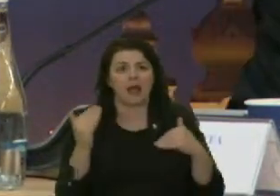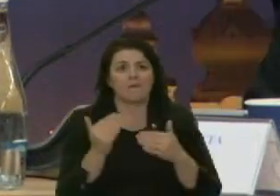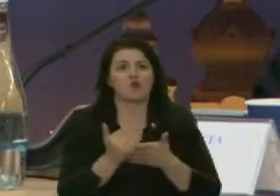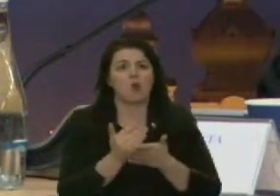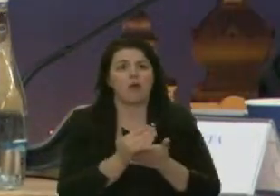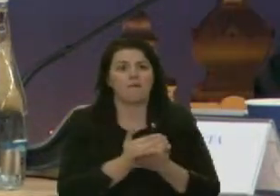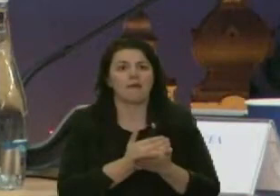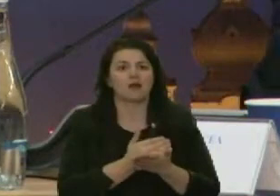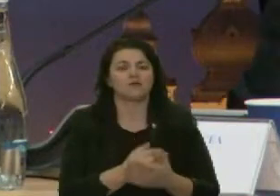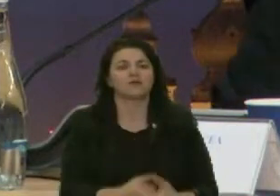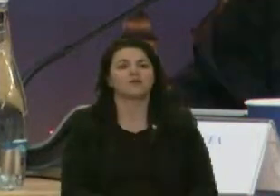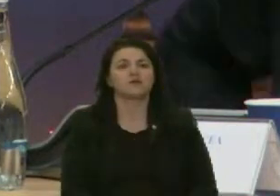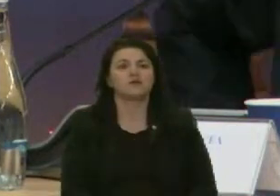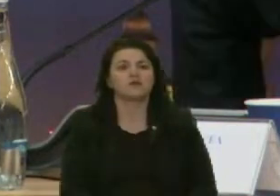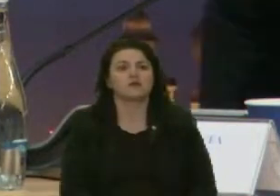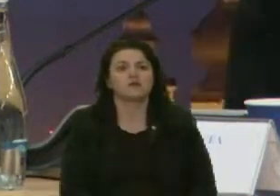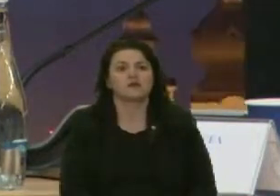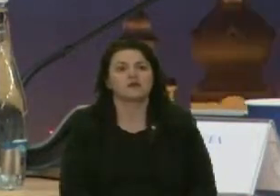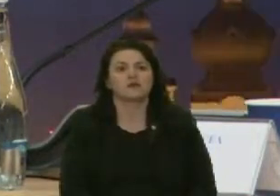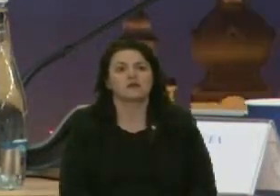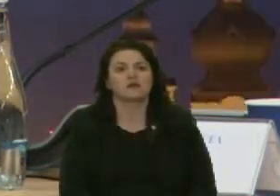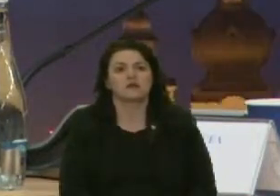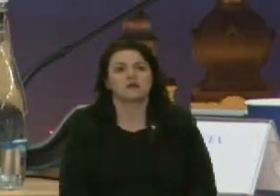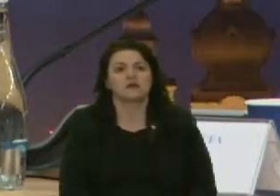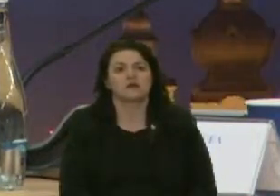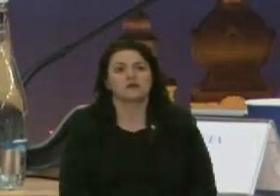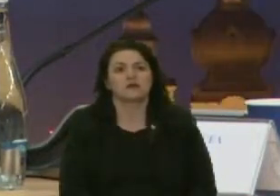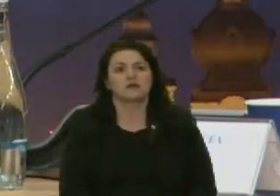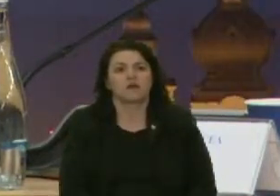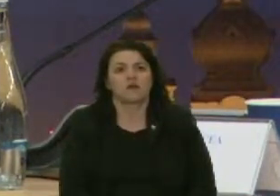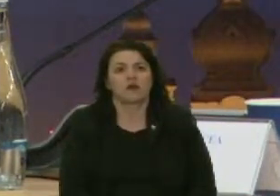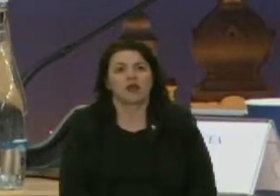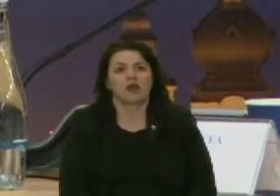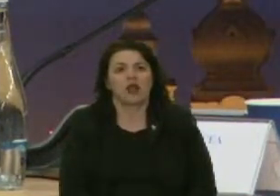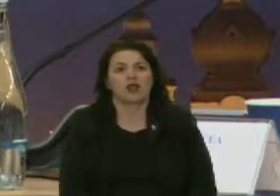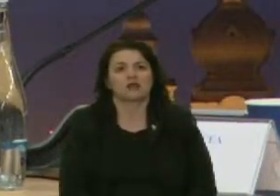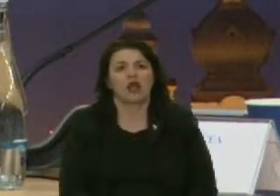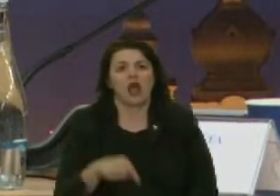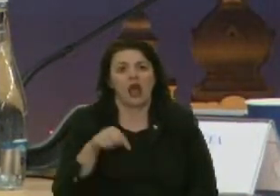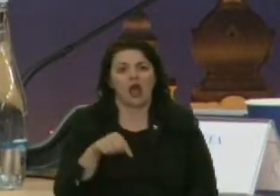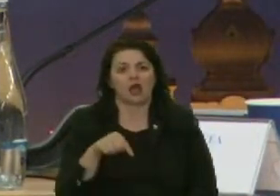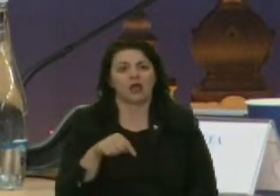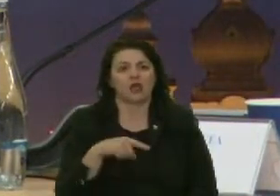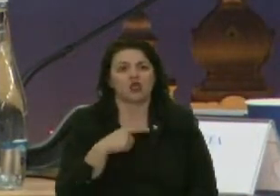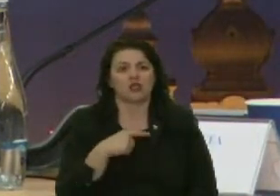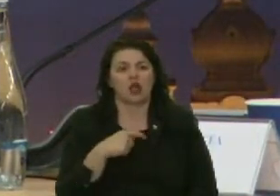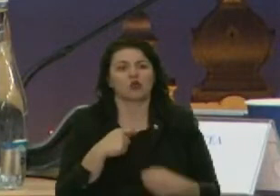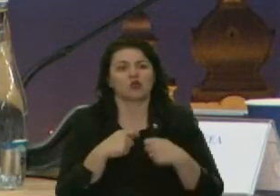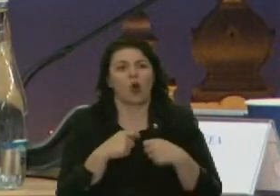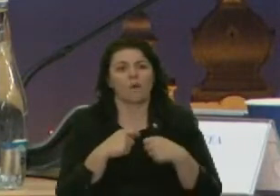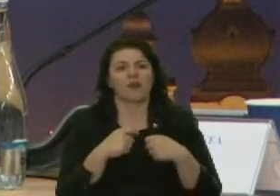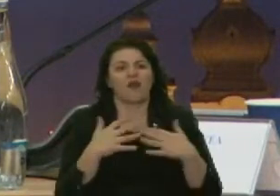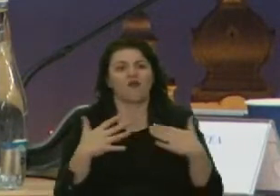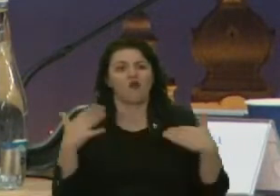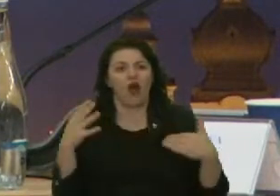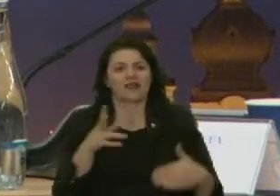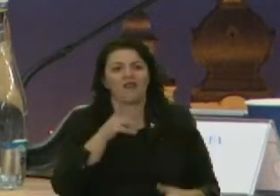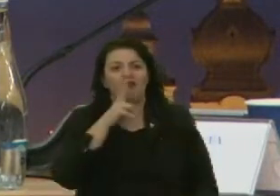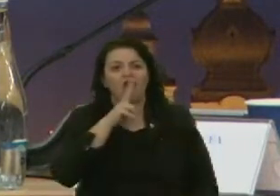sistemului Acuma este un domn aici în sală foarte vocal și